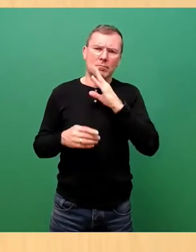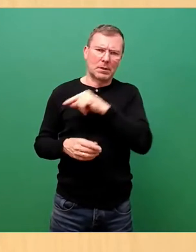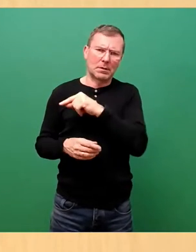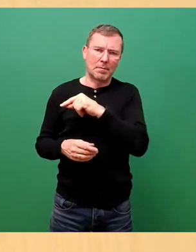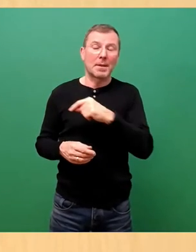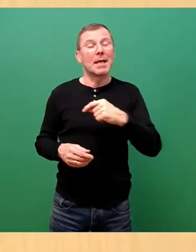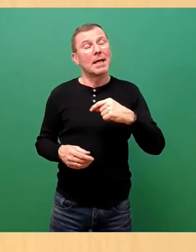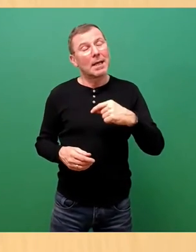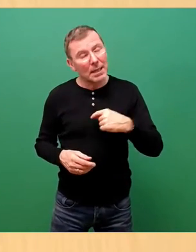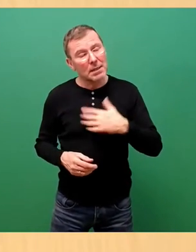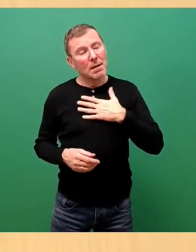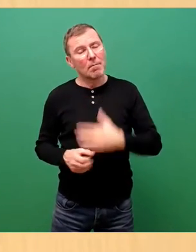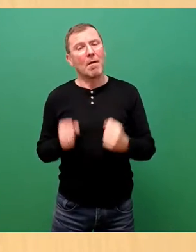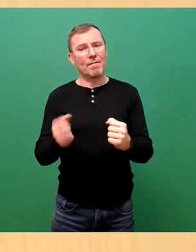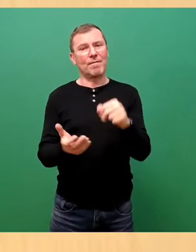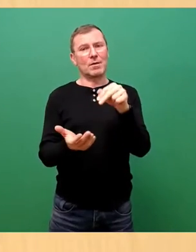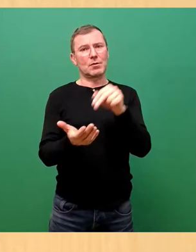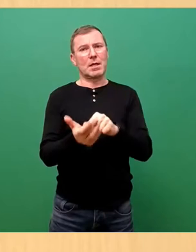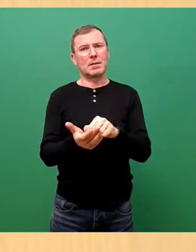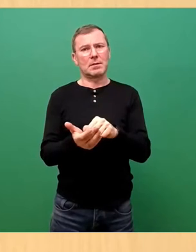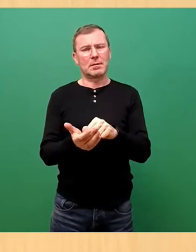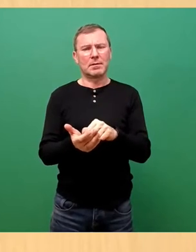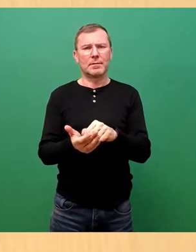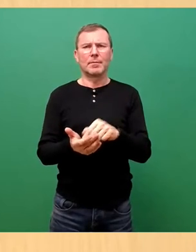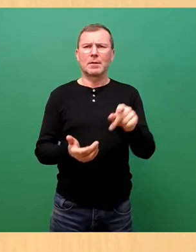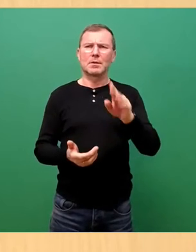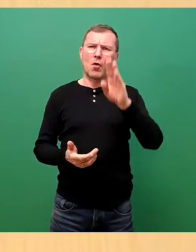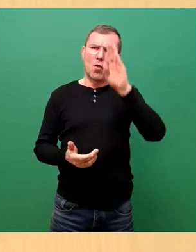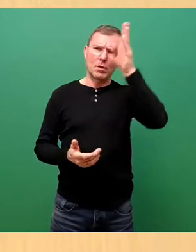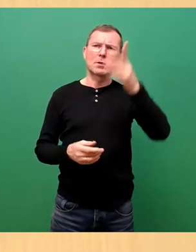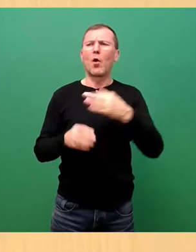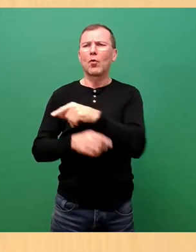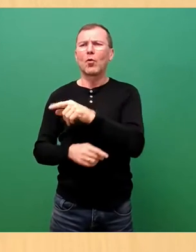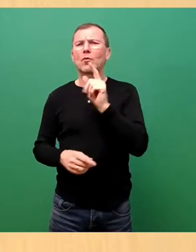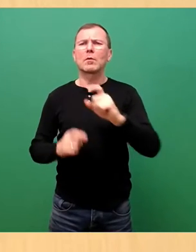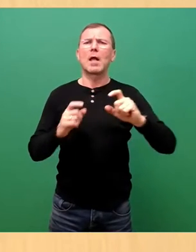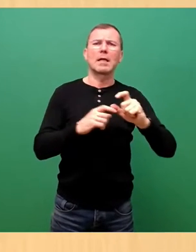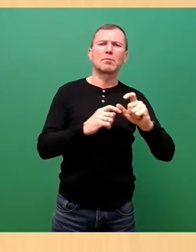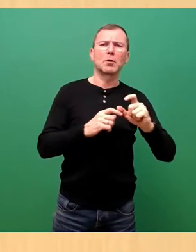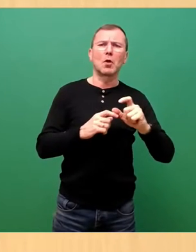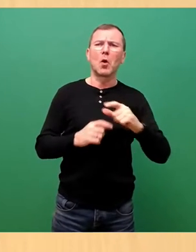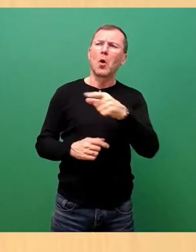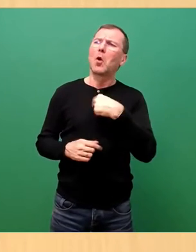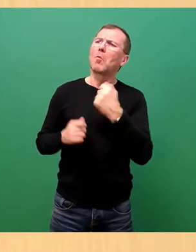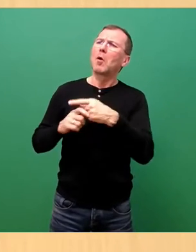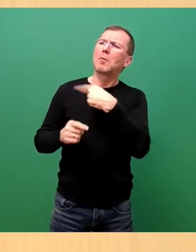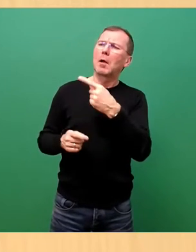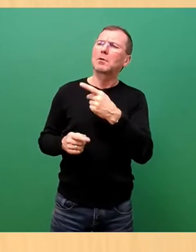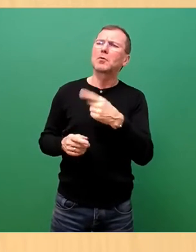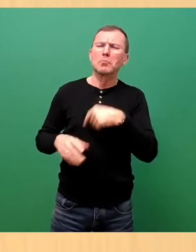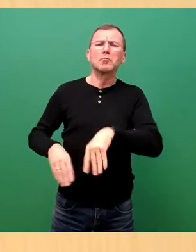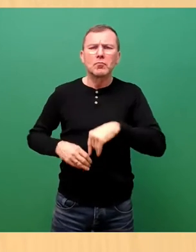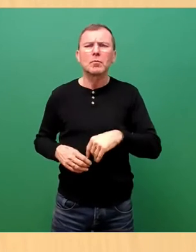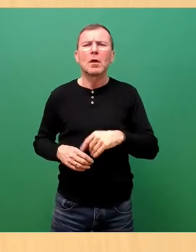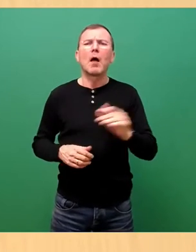einfach feststellen, hasenfüßig haben sich auch Grüne und SPD auf diesen Deal zulasten des sozialen Wohnungsbaus